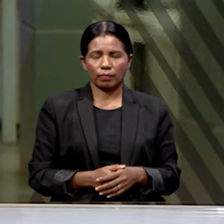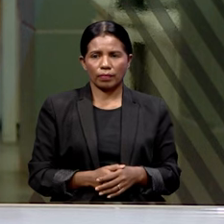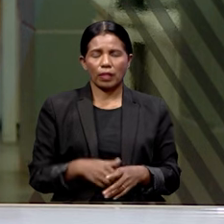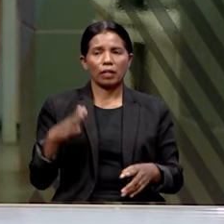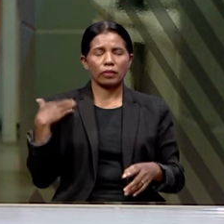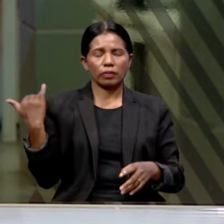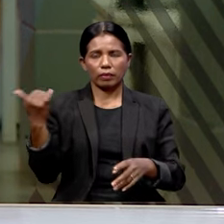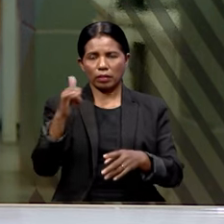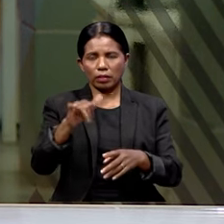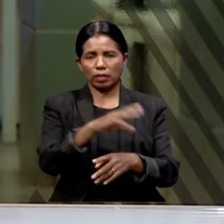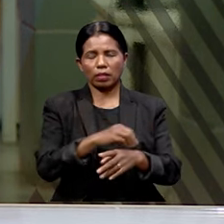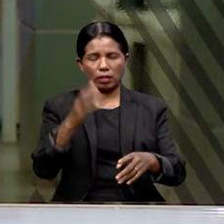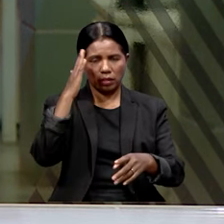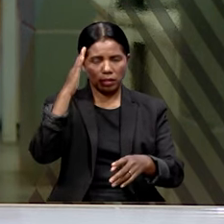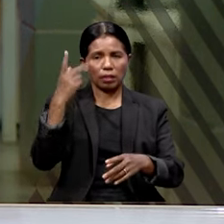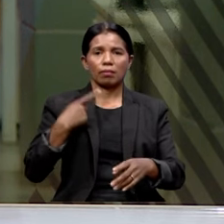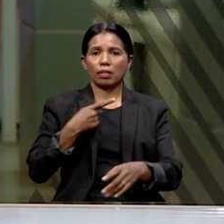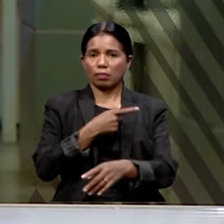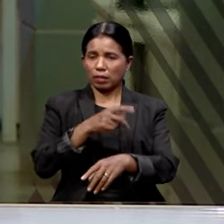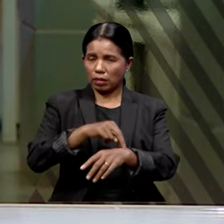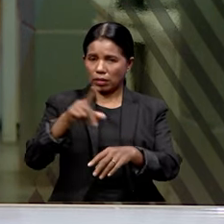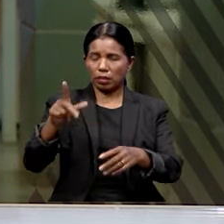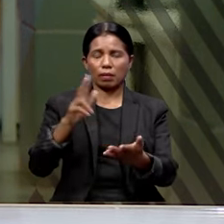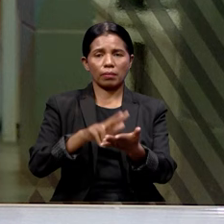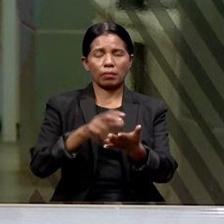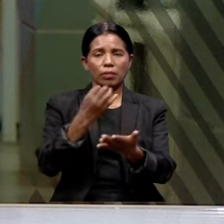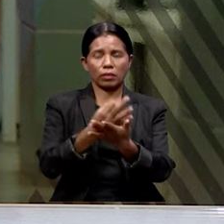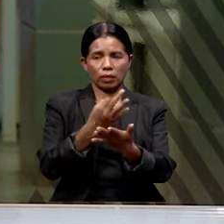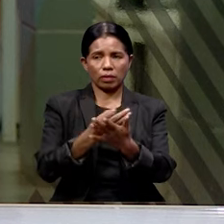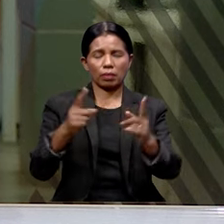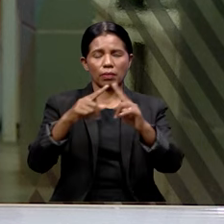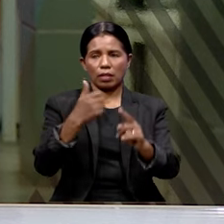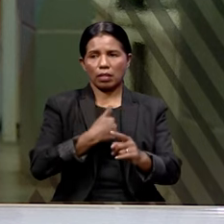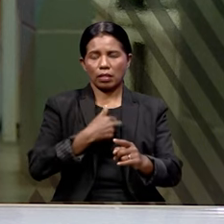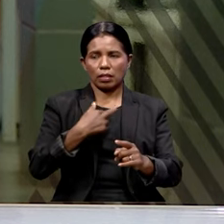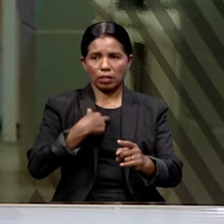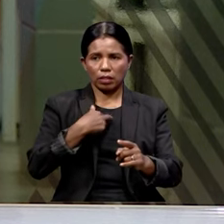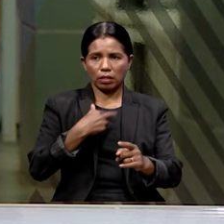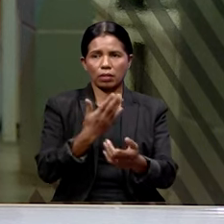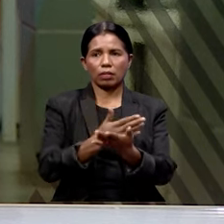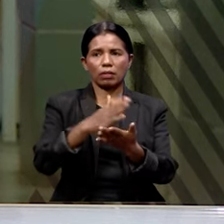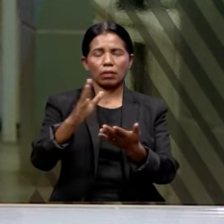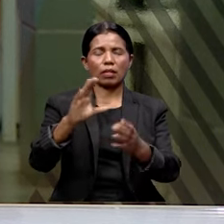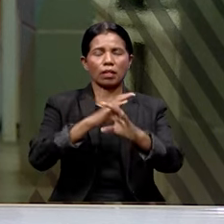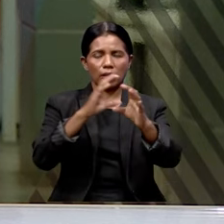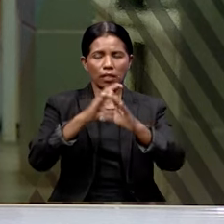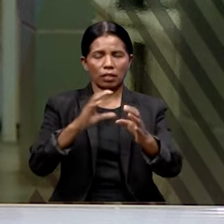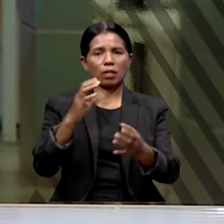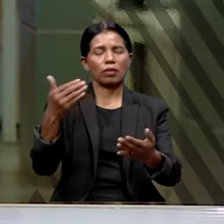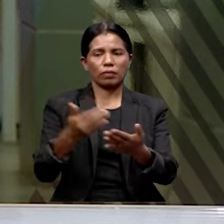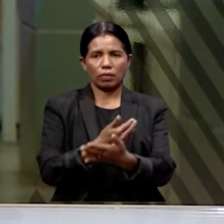Juventude e Resistência considera Parlamento Nacional aprova orçamento para a ANRASIC ou de Sousa Caretafone.